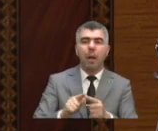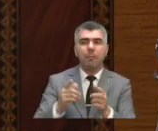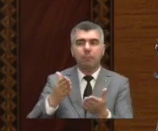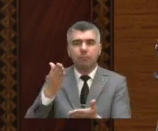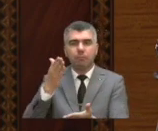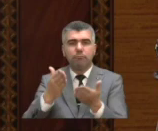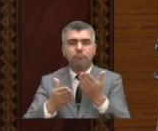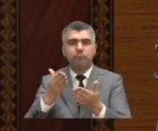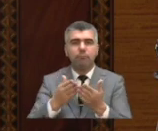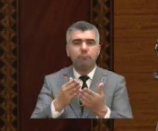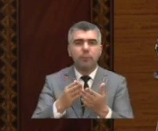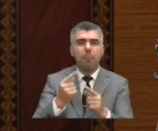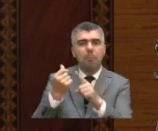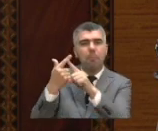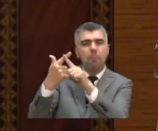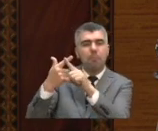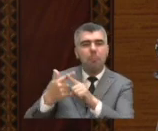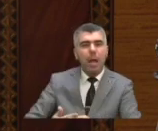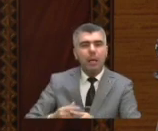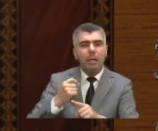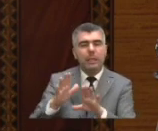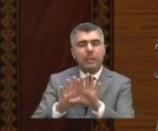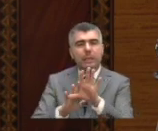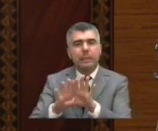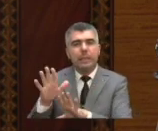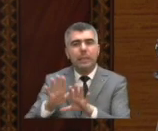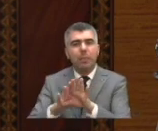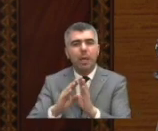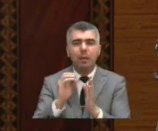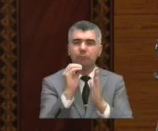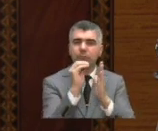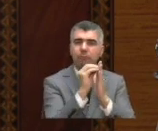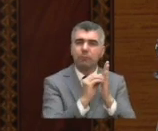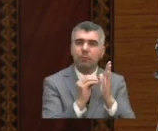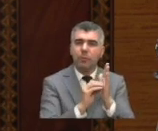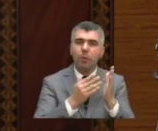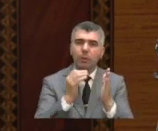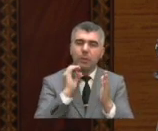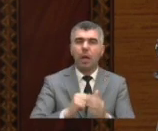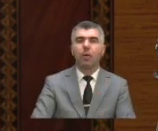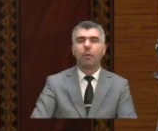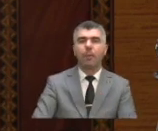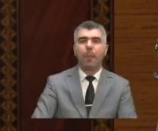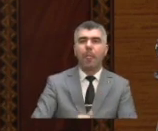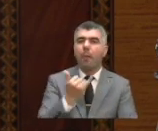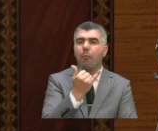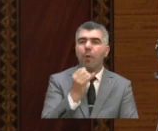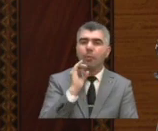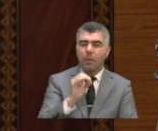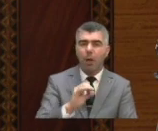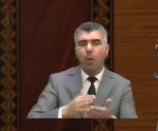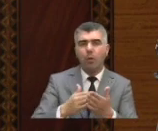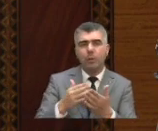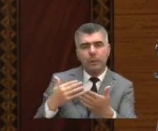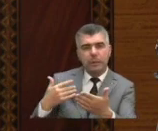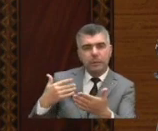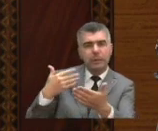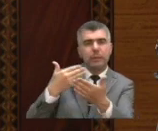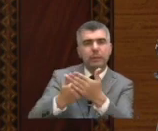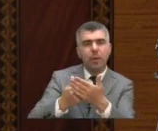الماليه بالتدبير المتميز لمالينا العموميه في ظل توالي الازمات التي